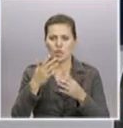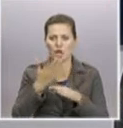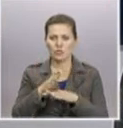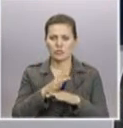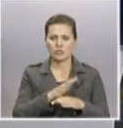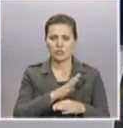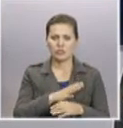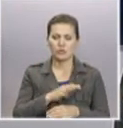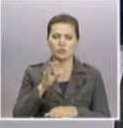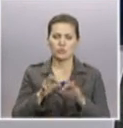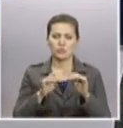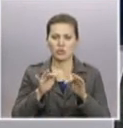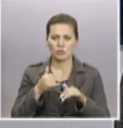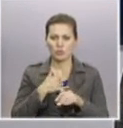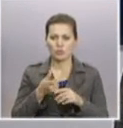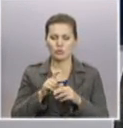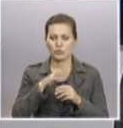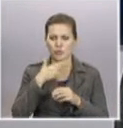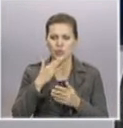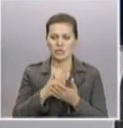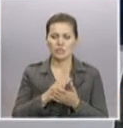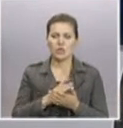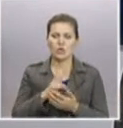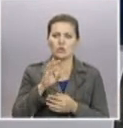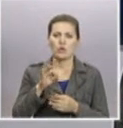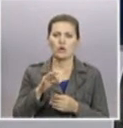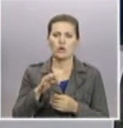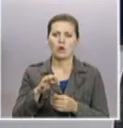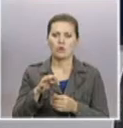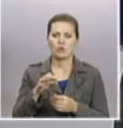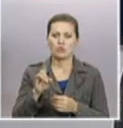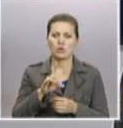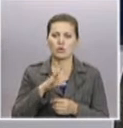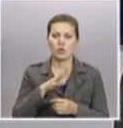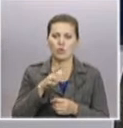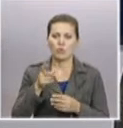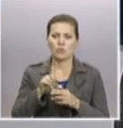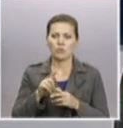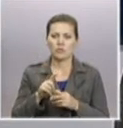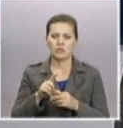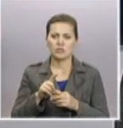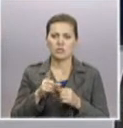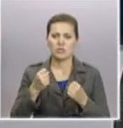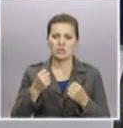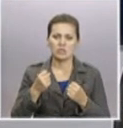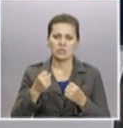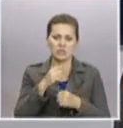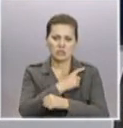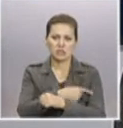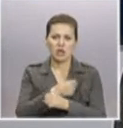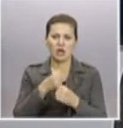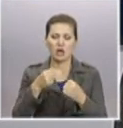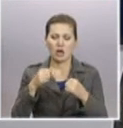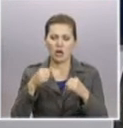принципе, судебных дел у нас тоже очень много. Но насчет того, что была очень такая крепкая авария, я могу сказать, что в